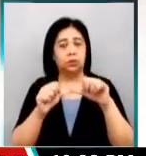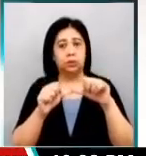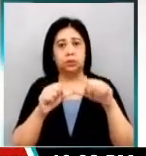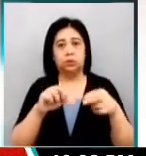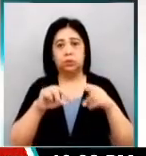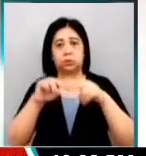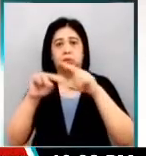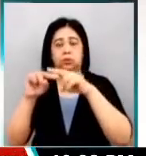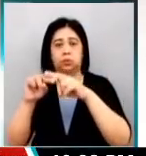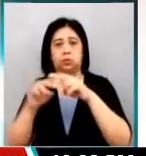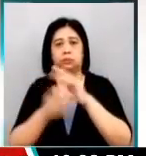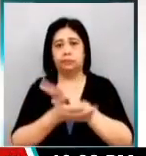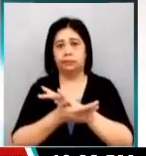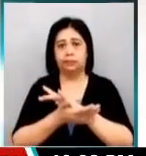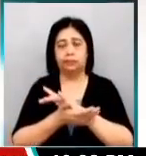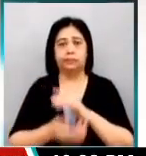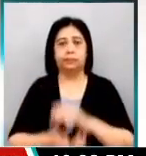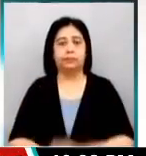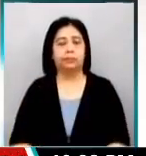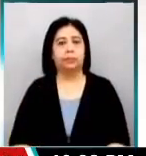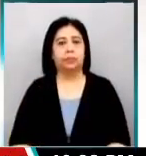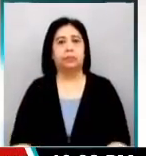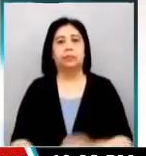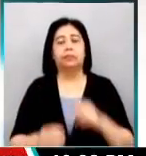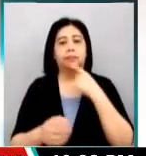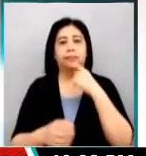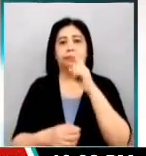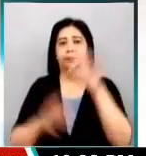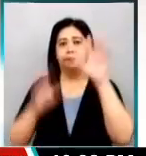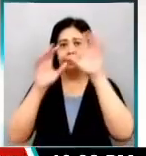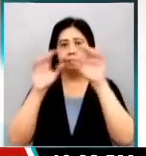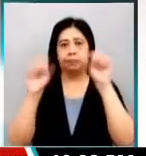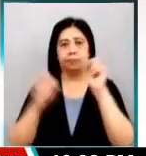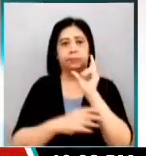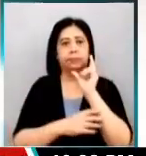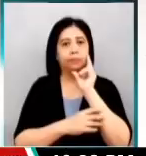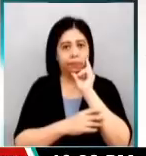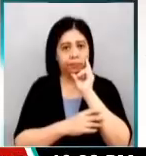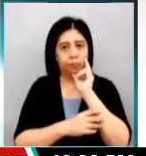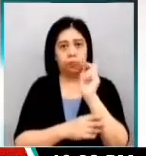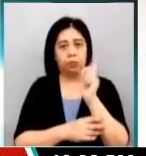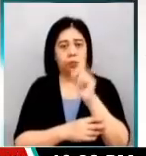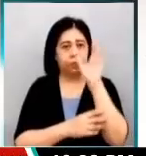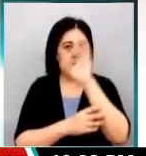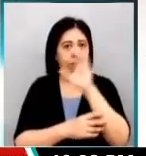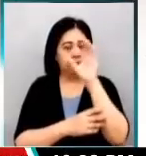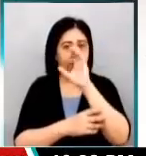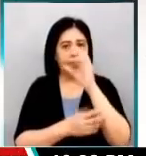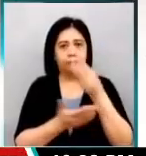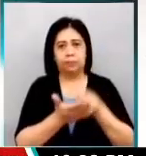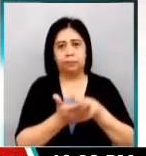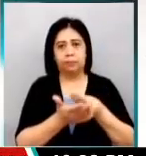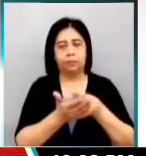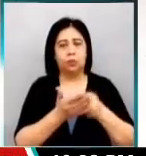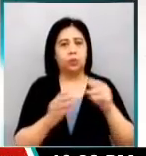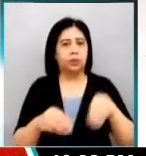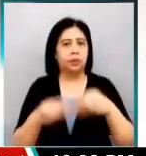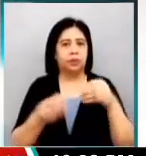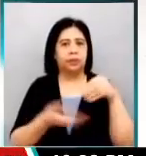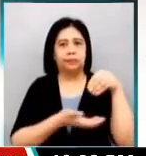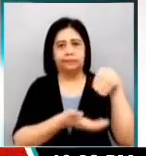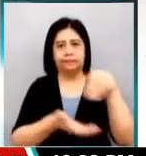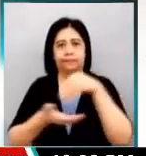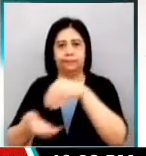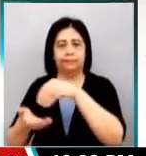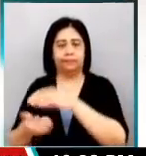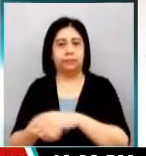cases. Ipinag-utos naman ni Pangulong Duterte ang paghahanap ng pondo para makapagbigay ng ayuda. Ngayon pa